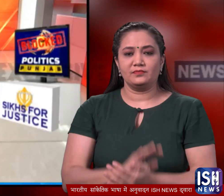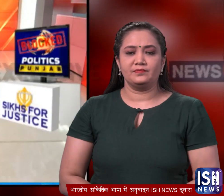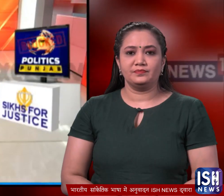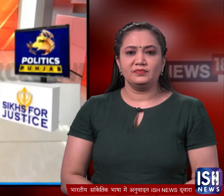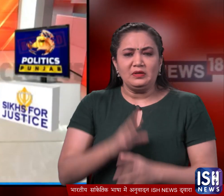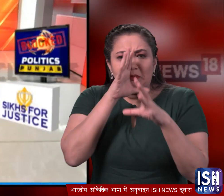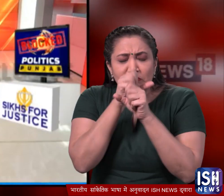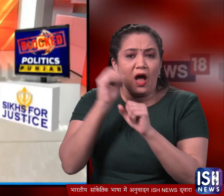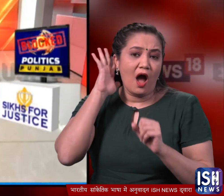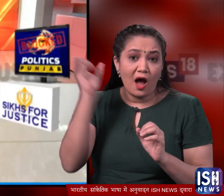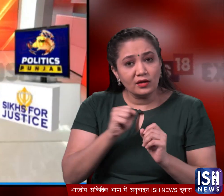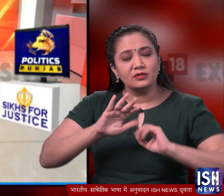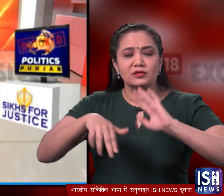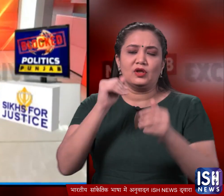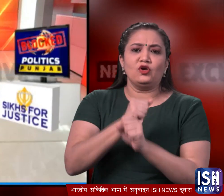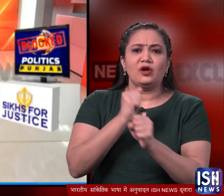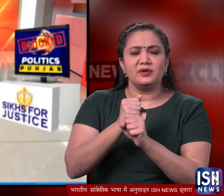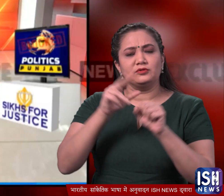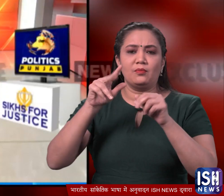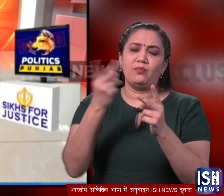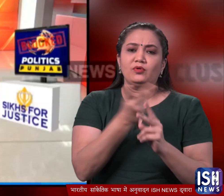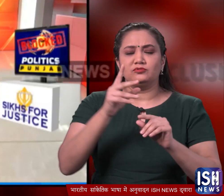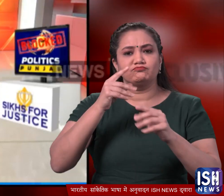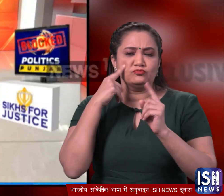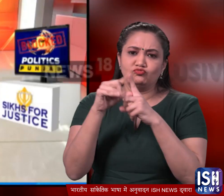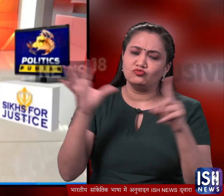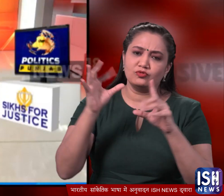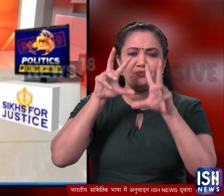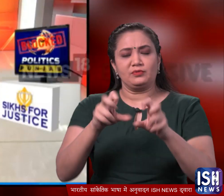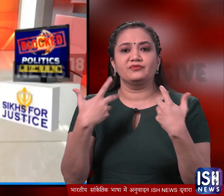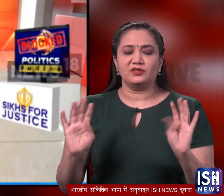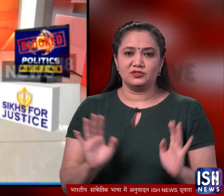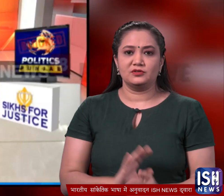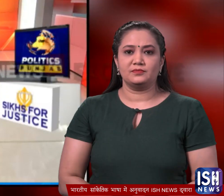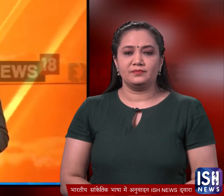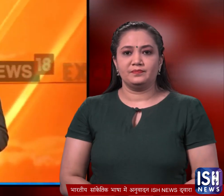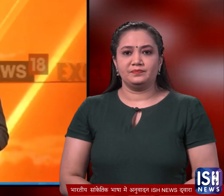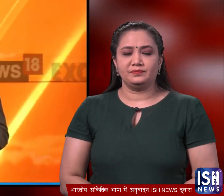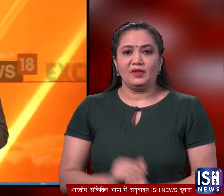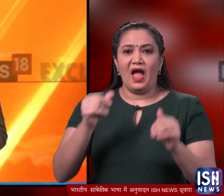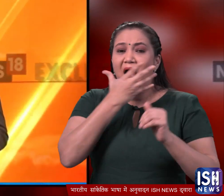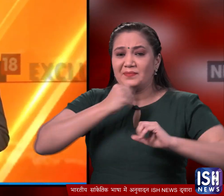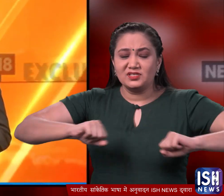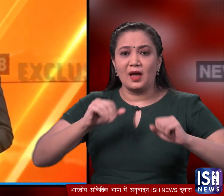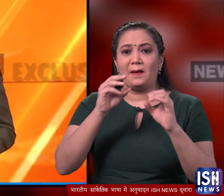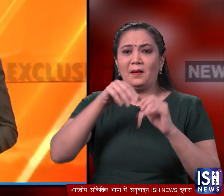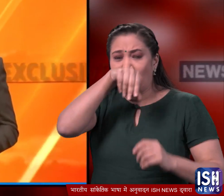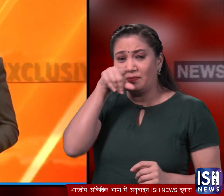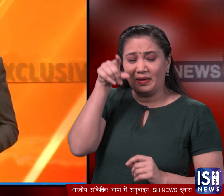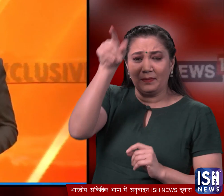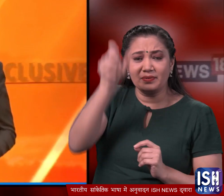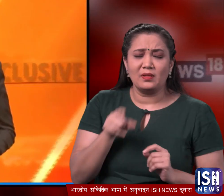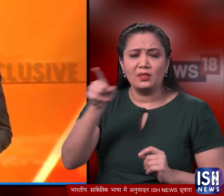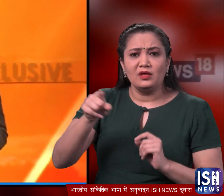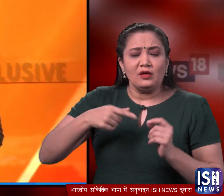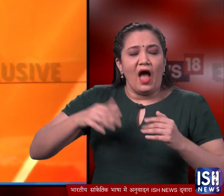है, जिसकी खुफिया जानकारी मिलने के बाद सरकार ने चैनल के खिलाफ कार्रवाई करने का दावा किया। अमित शाह के बीएसपी पर